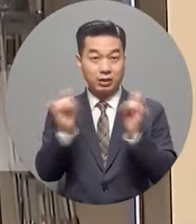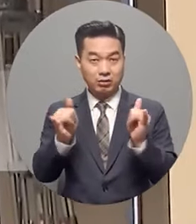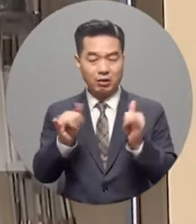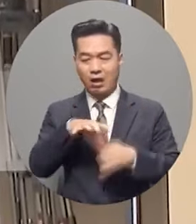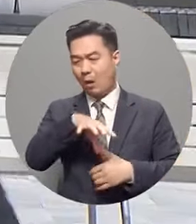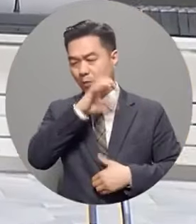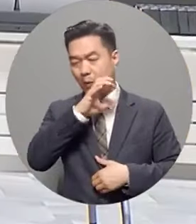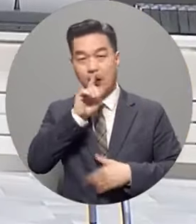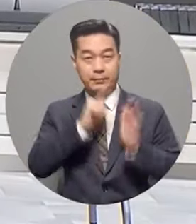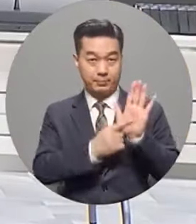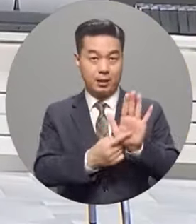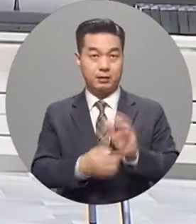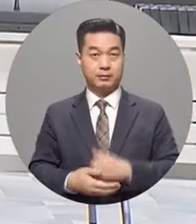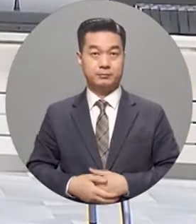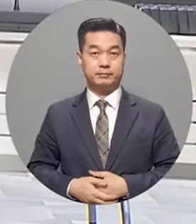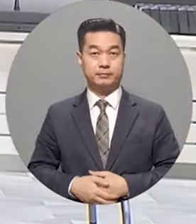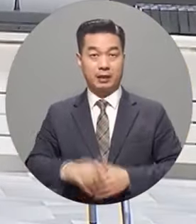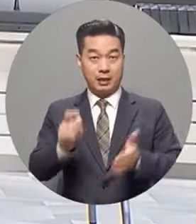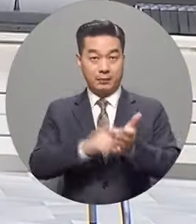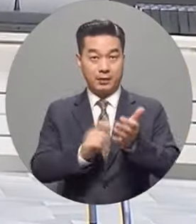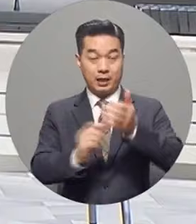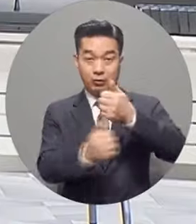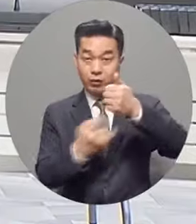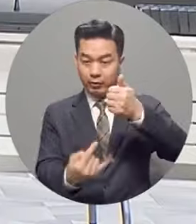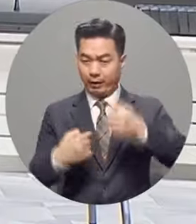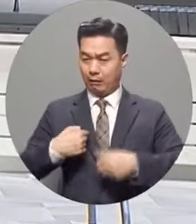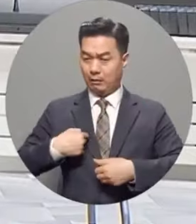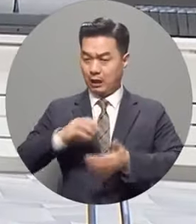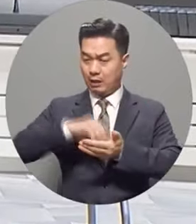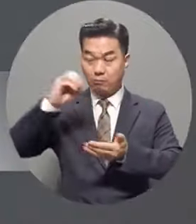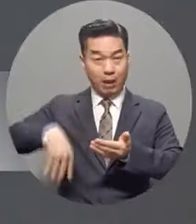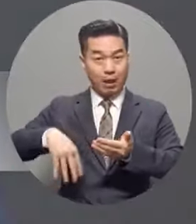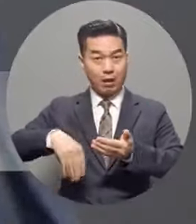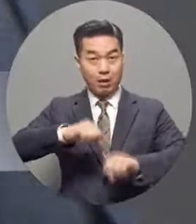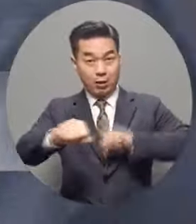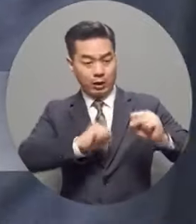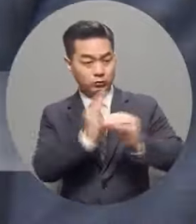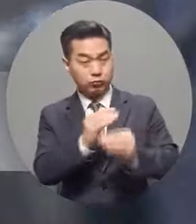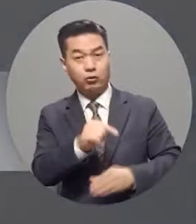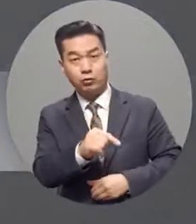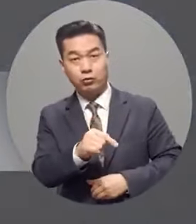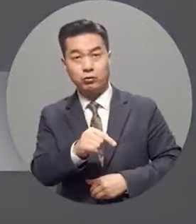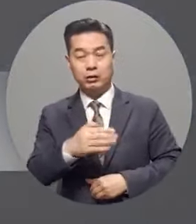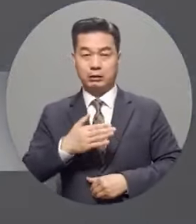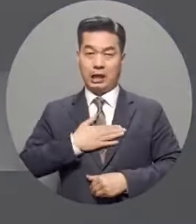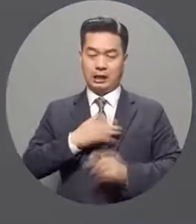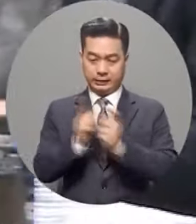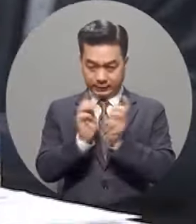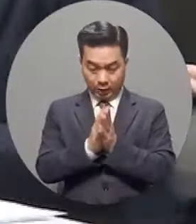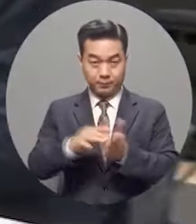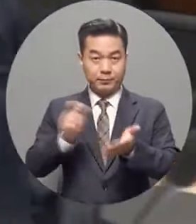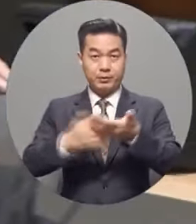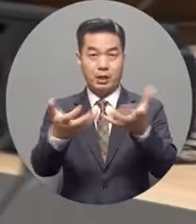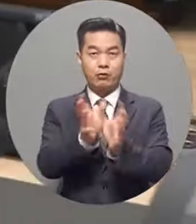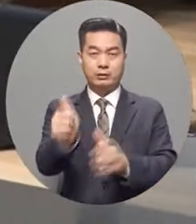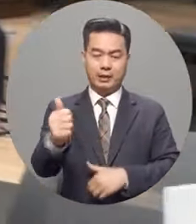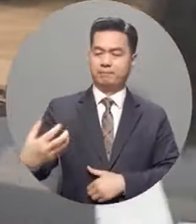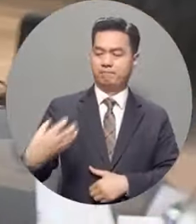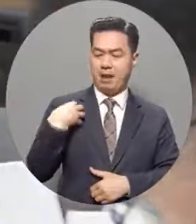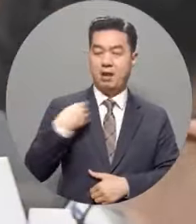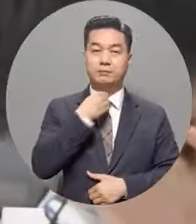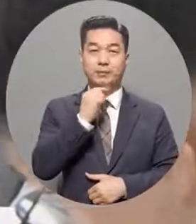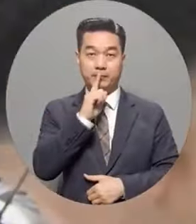불만을 나타냈습니다. 비상대책위가 자신을 배제한 채 활동하고 있다며 본인이 직접 비대위원장을 맡겠다고